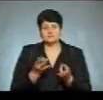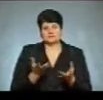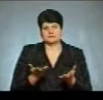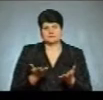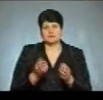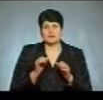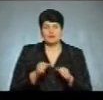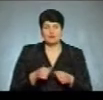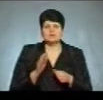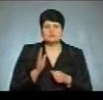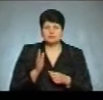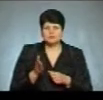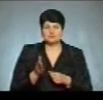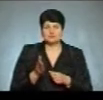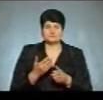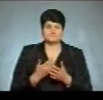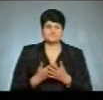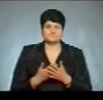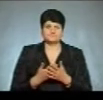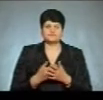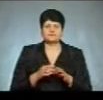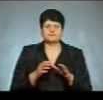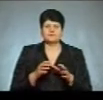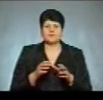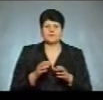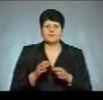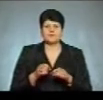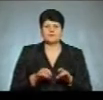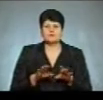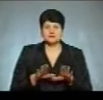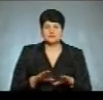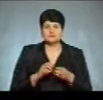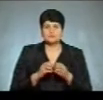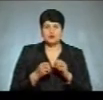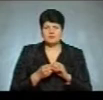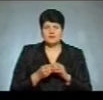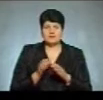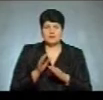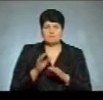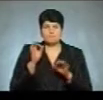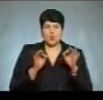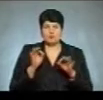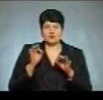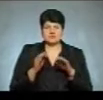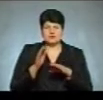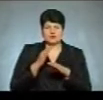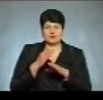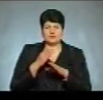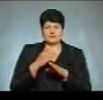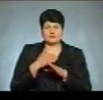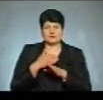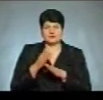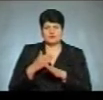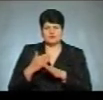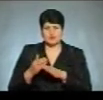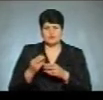Тобто можна буде, ну, як би сказати, забирається проблема, тобто пропорційного розбивання коштів субсидій по